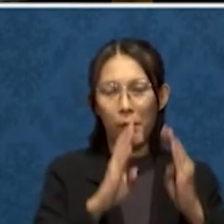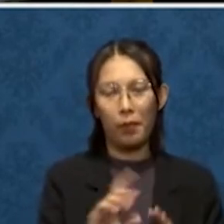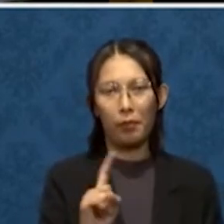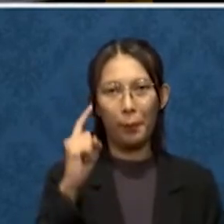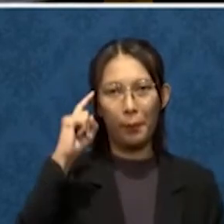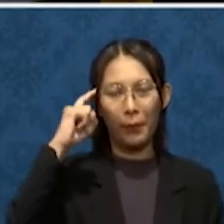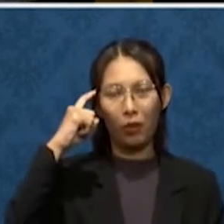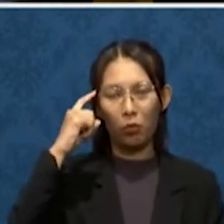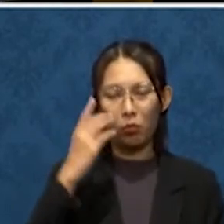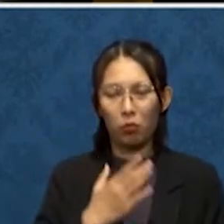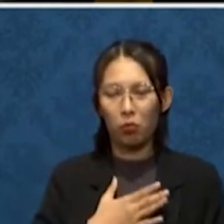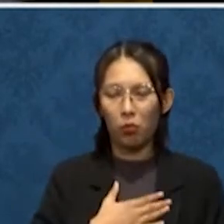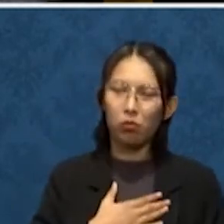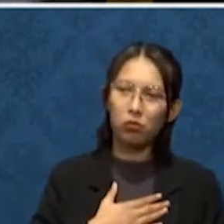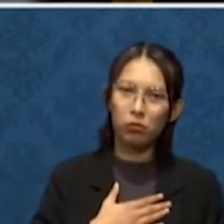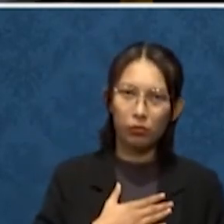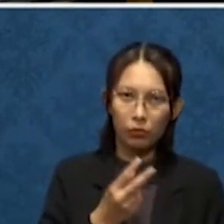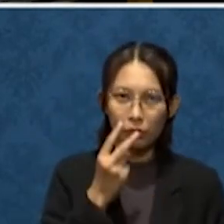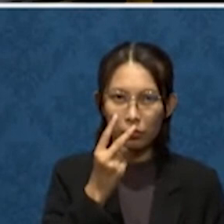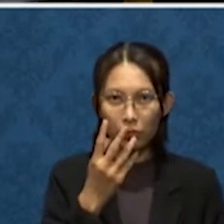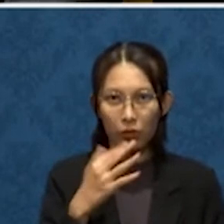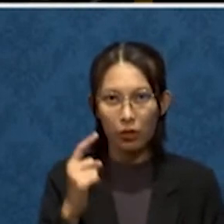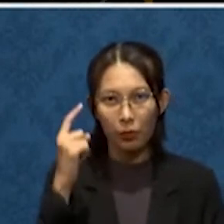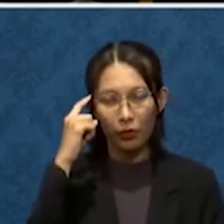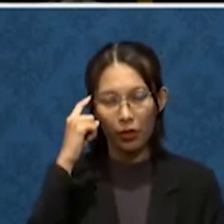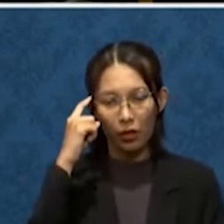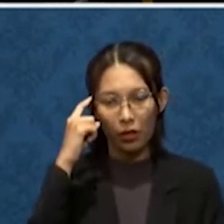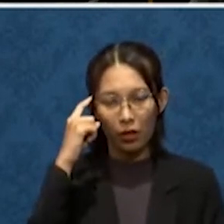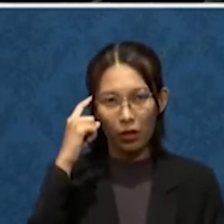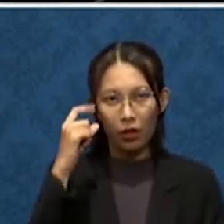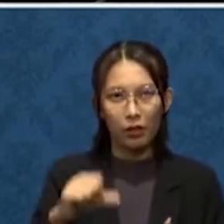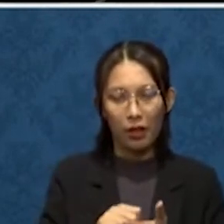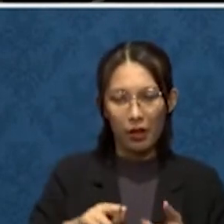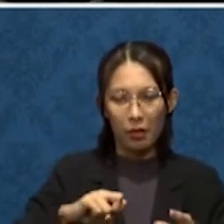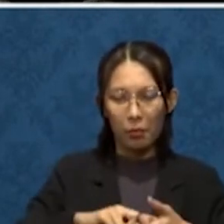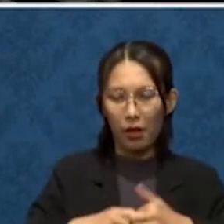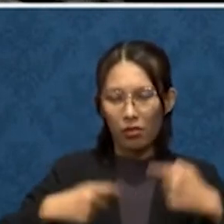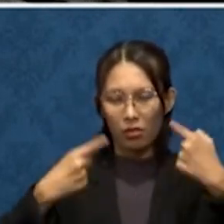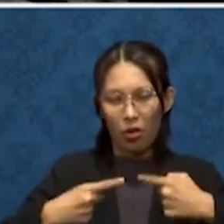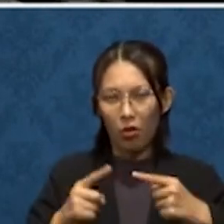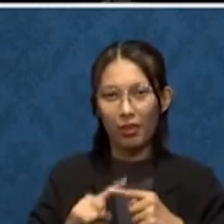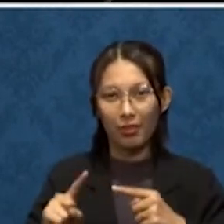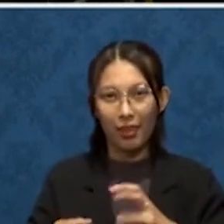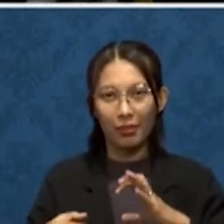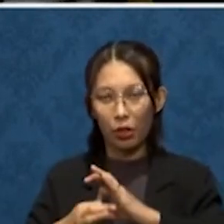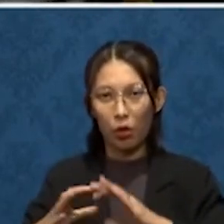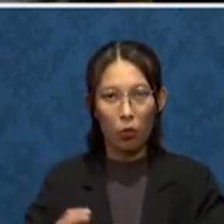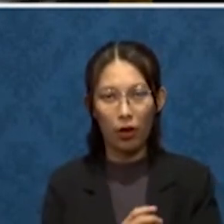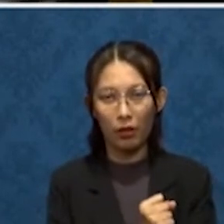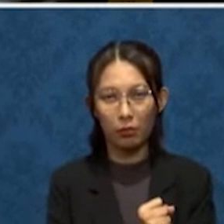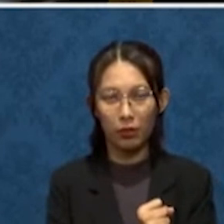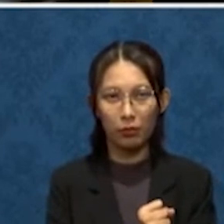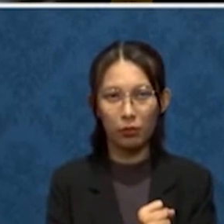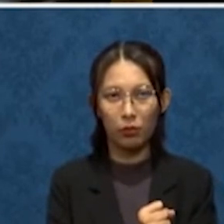แล้วเราเห็นว่าทางออกจากความขัดแย้งทางการเมืองที่ยืดเยื้อนี้ไม่ใช่